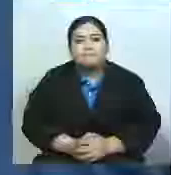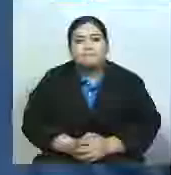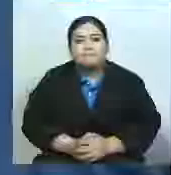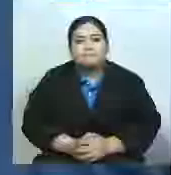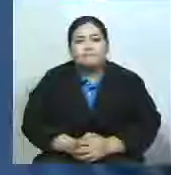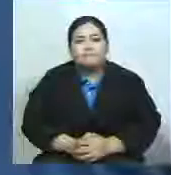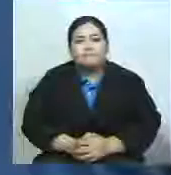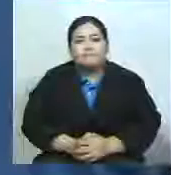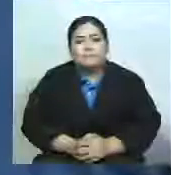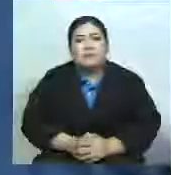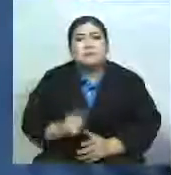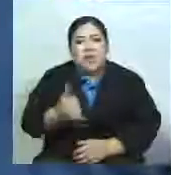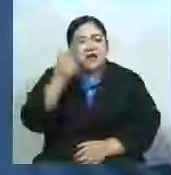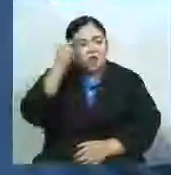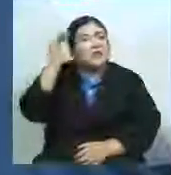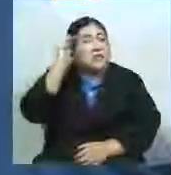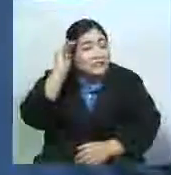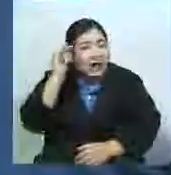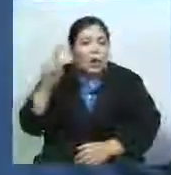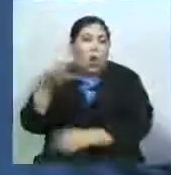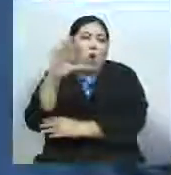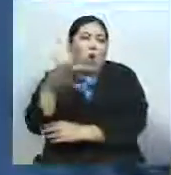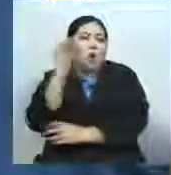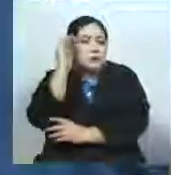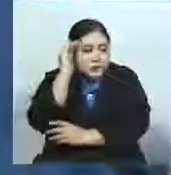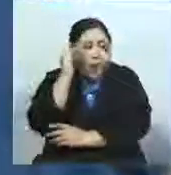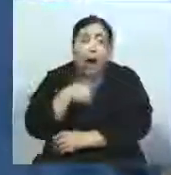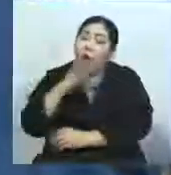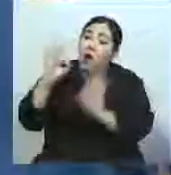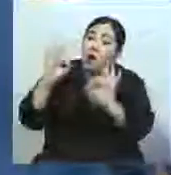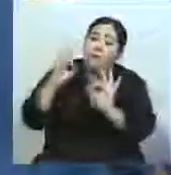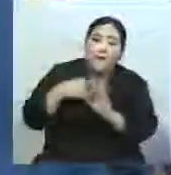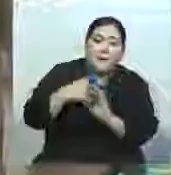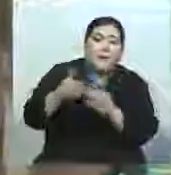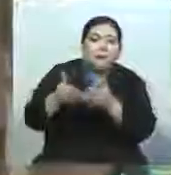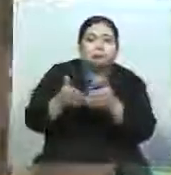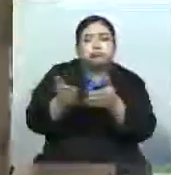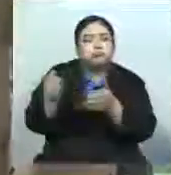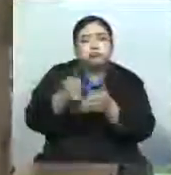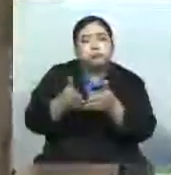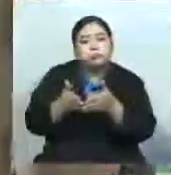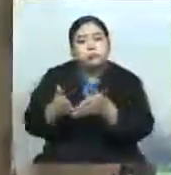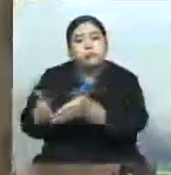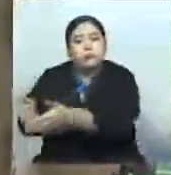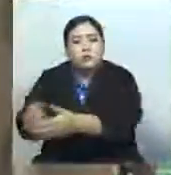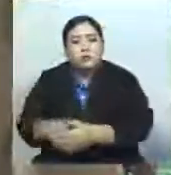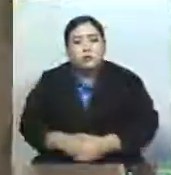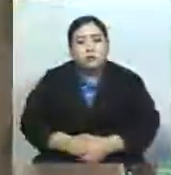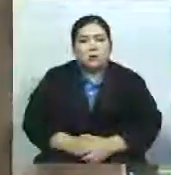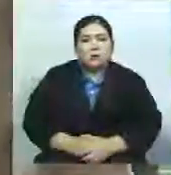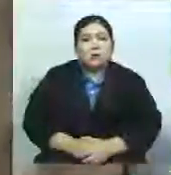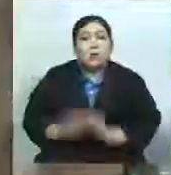ก็อาจจะเชื่อเขาว่าเขาอย่างนี้ค่ะก็คือเชื่อใจกันไปเนาะเขาค่อยๆลงเรือลำไป เขาไปกับนายจ้างรายเดิมนี่แหละเน